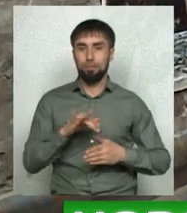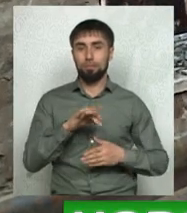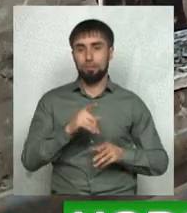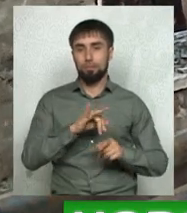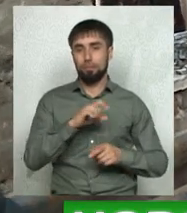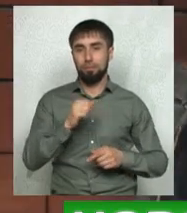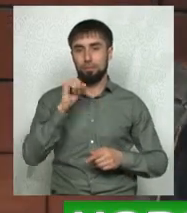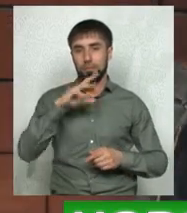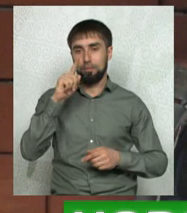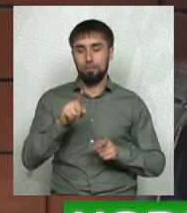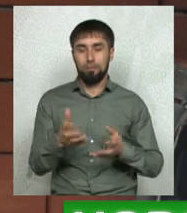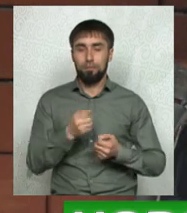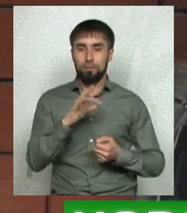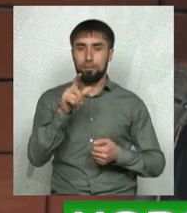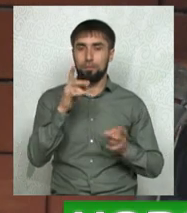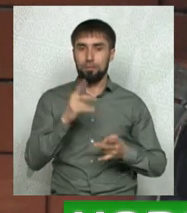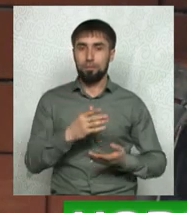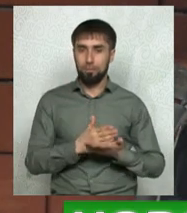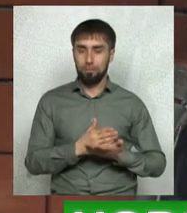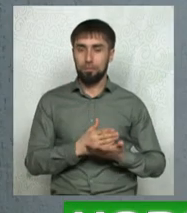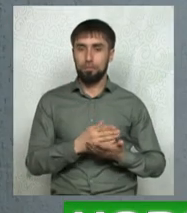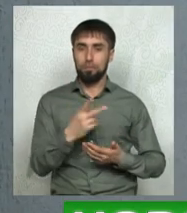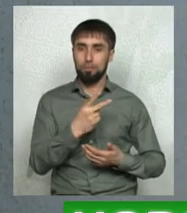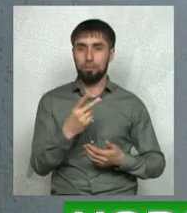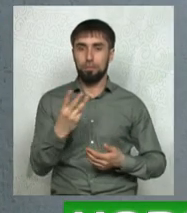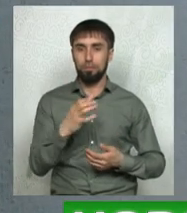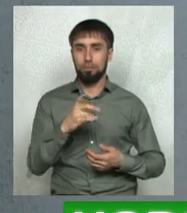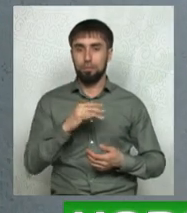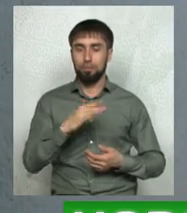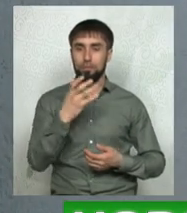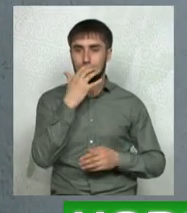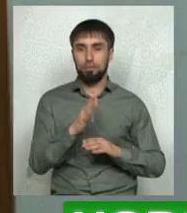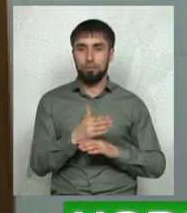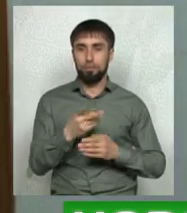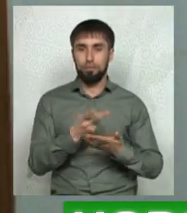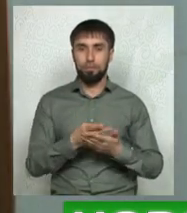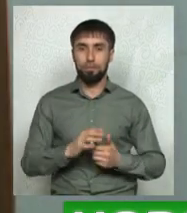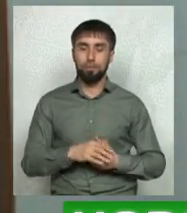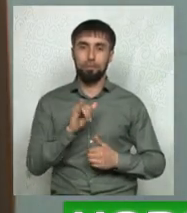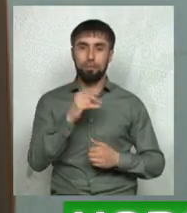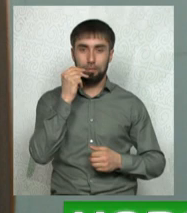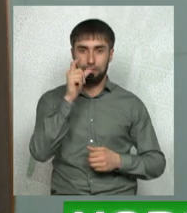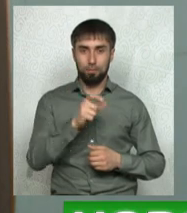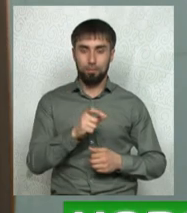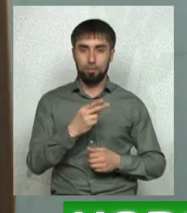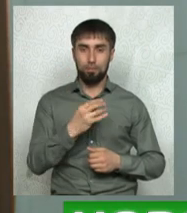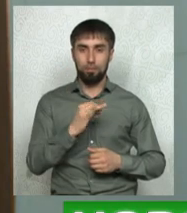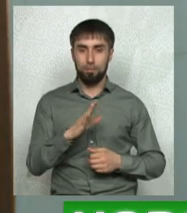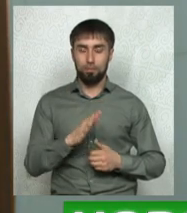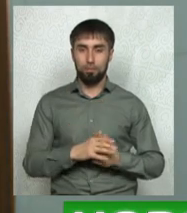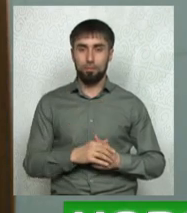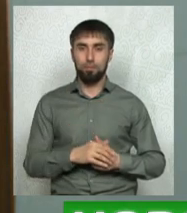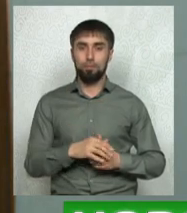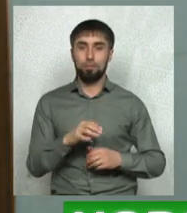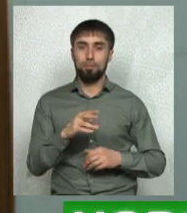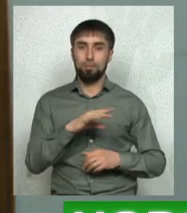Пострадавших доставили в больницу с ожогами второй и третьей степени. Они в реанимационном отделении. У мужчины Цичоева, у